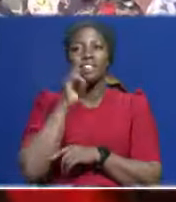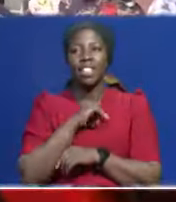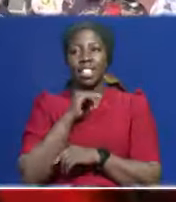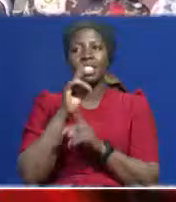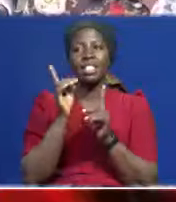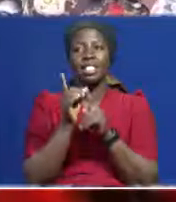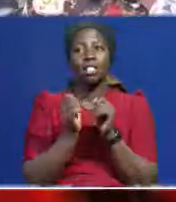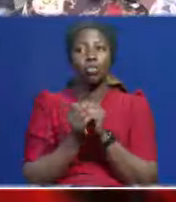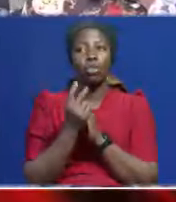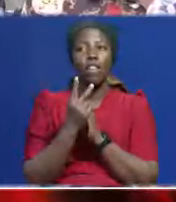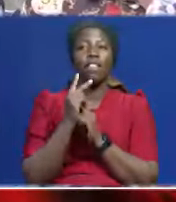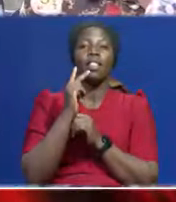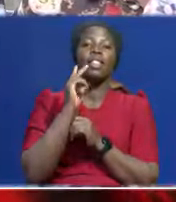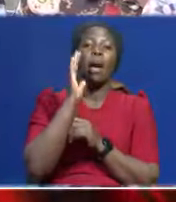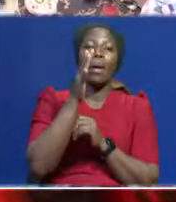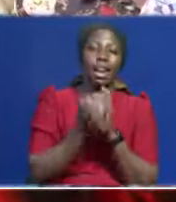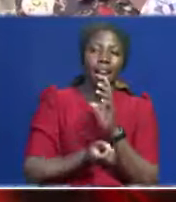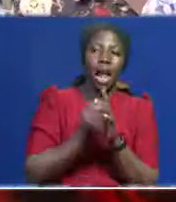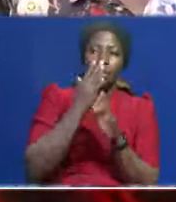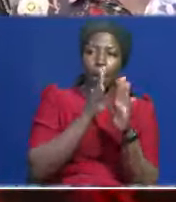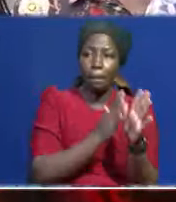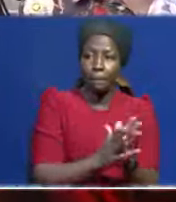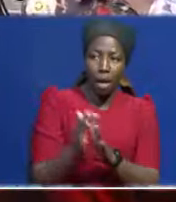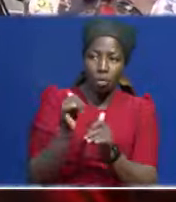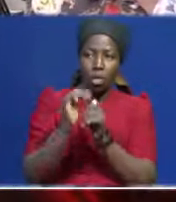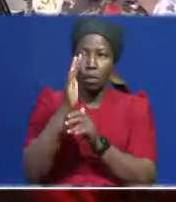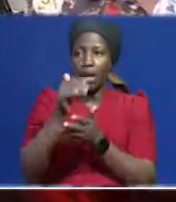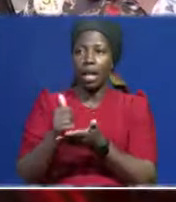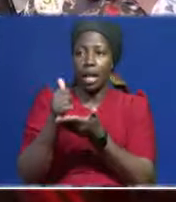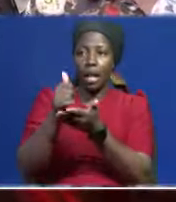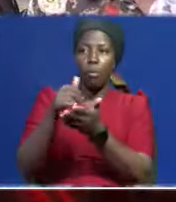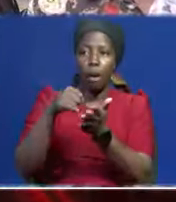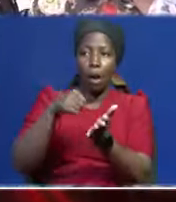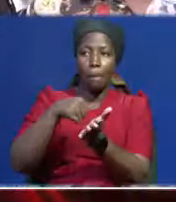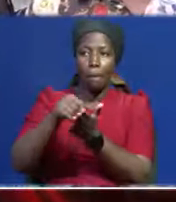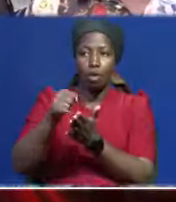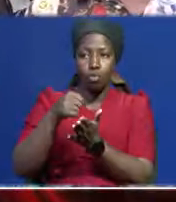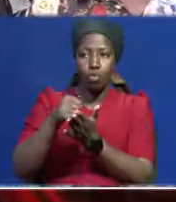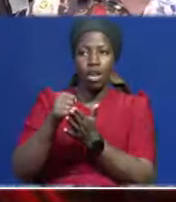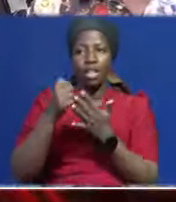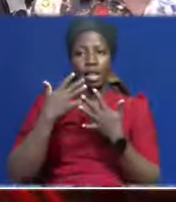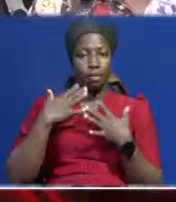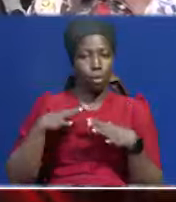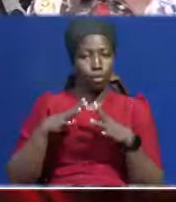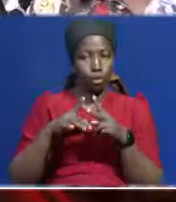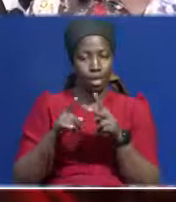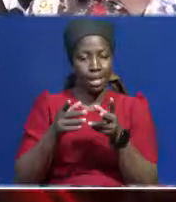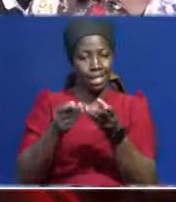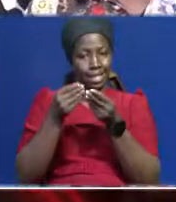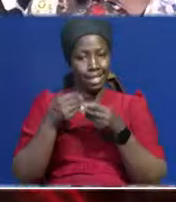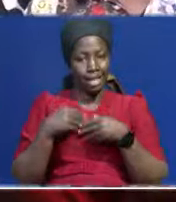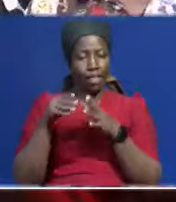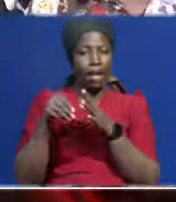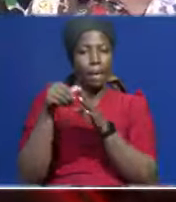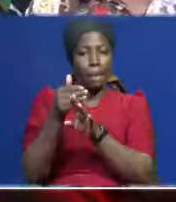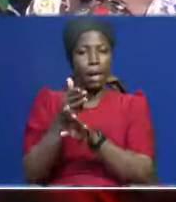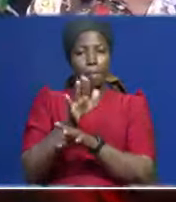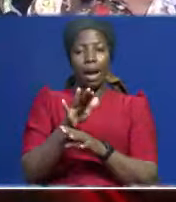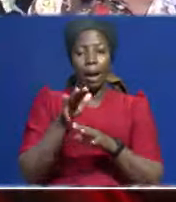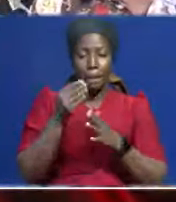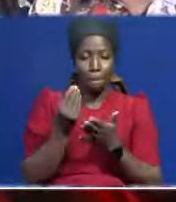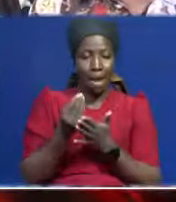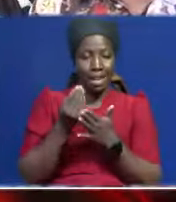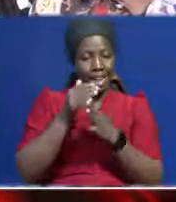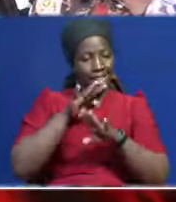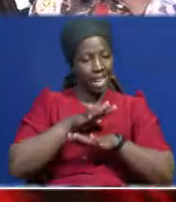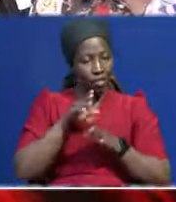Tarehe 12 wanazindua mpango ambao utawezesha Makueni watu waanze kulipwa. Pesa hizo hazitakuwa zinatosha kulipa kila mtu.